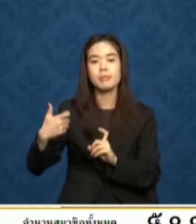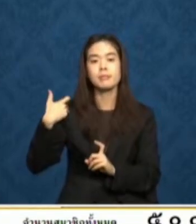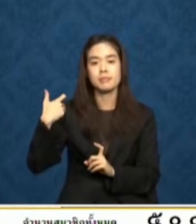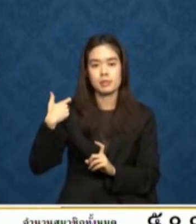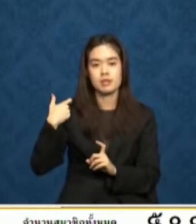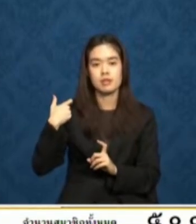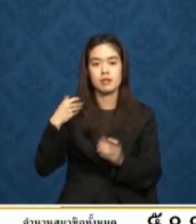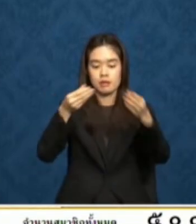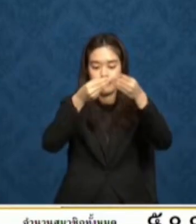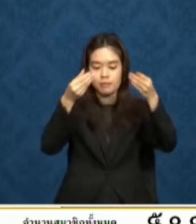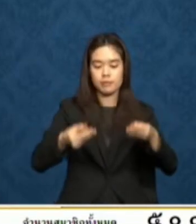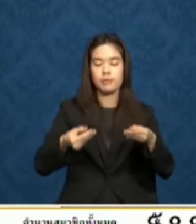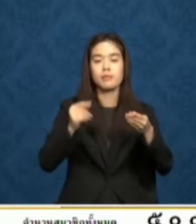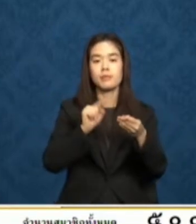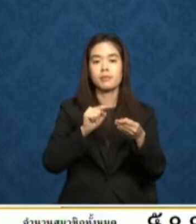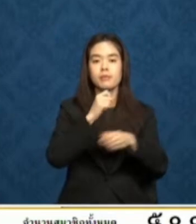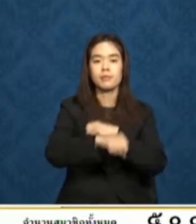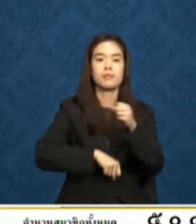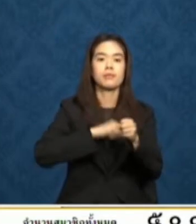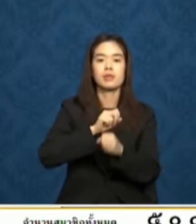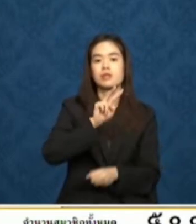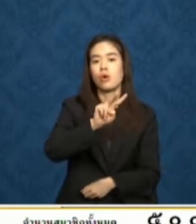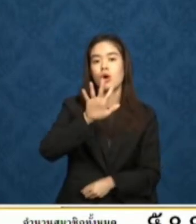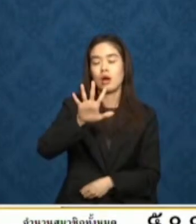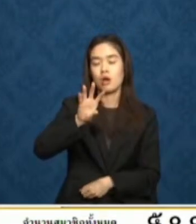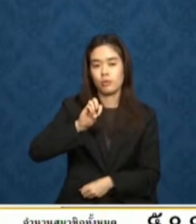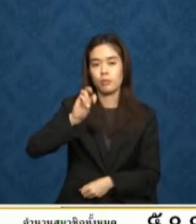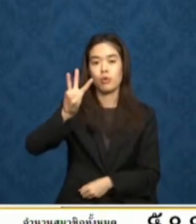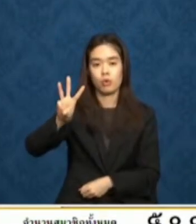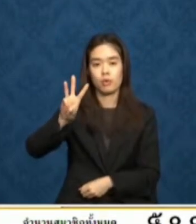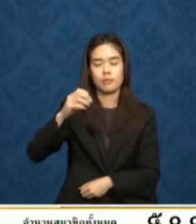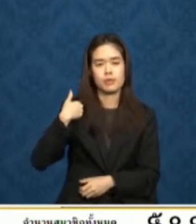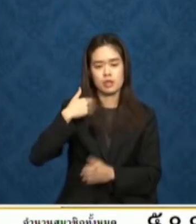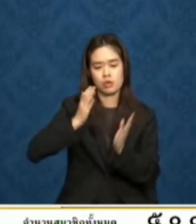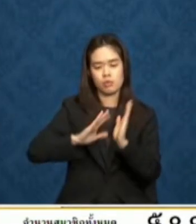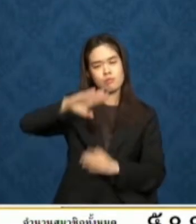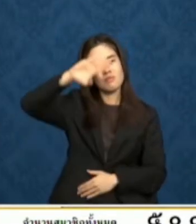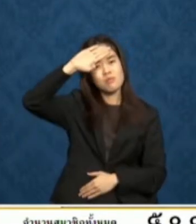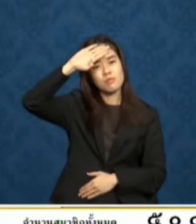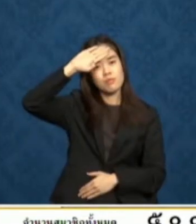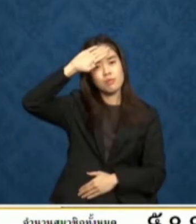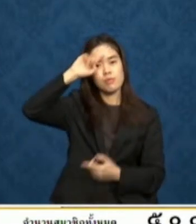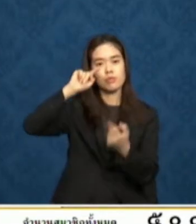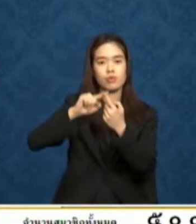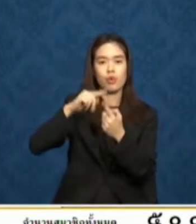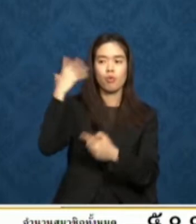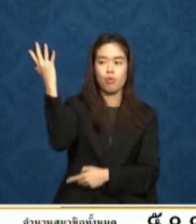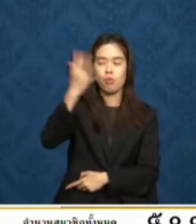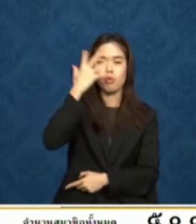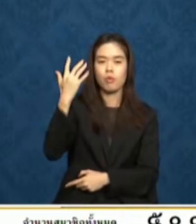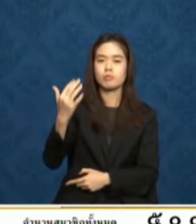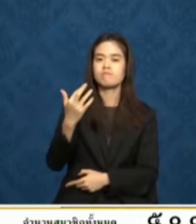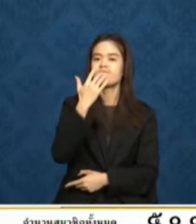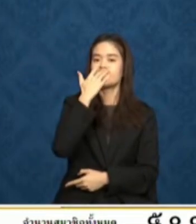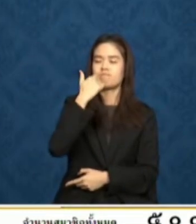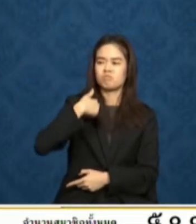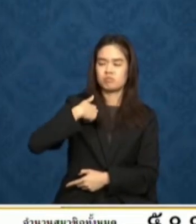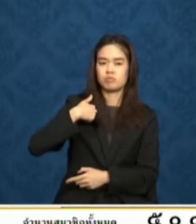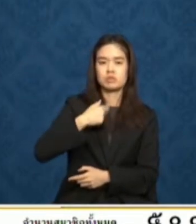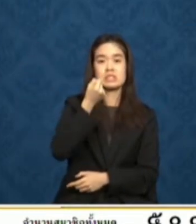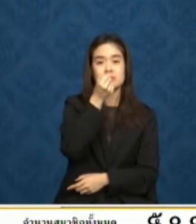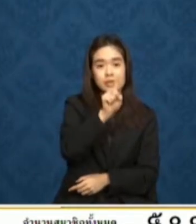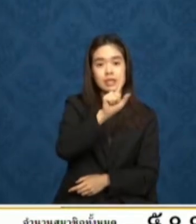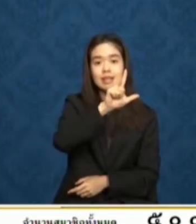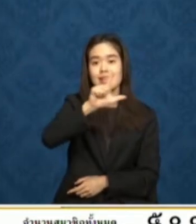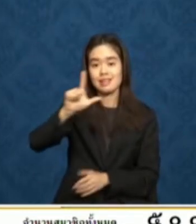รายงานนี้เขีนวชัเจนครั ในปี 266 ครับมีผู้ป่วยเกี่ยวกับมลพิศทางอากาศถึง 11 ล้านคน